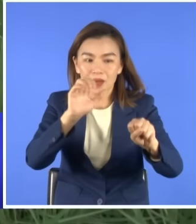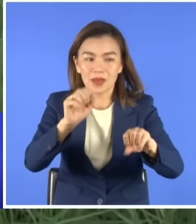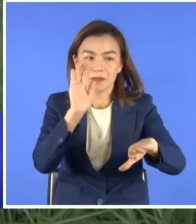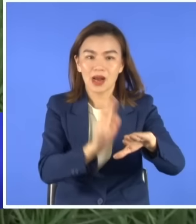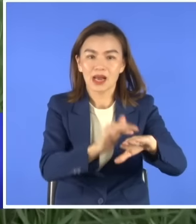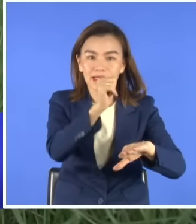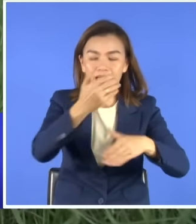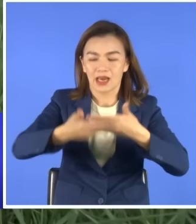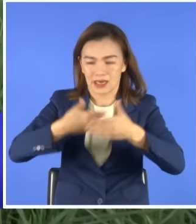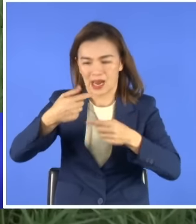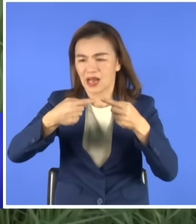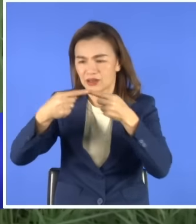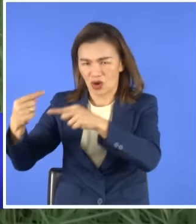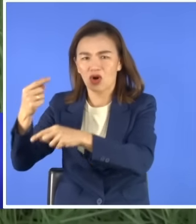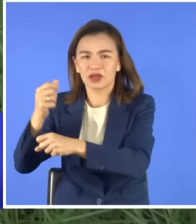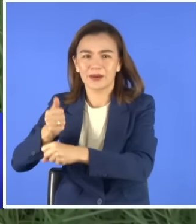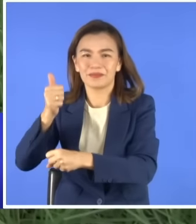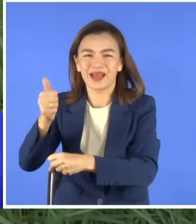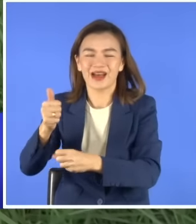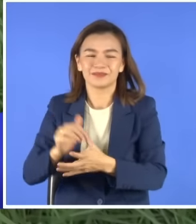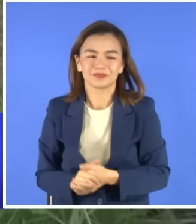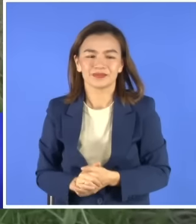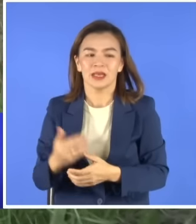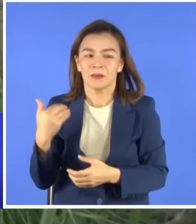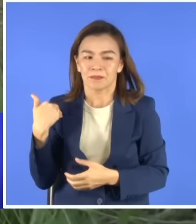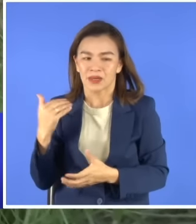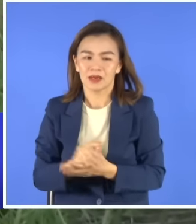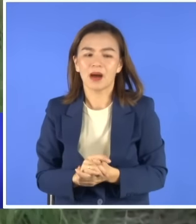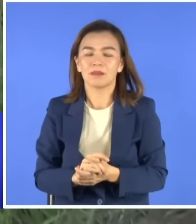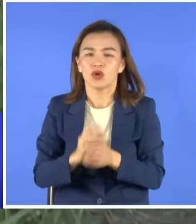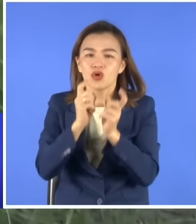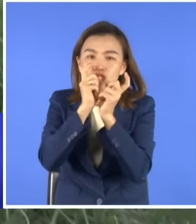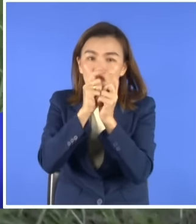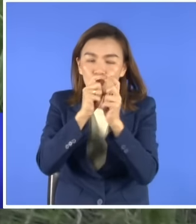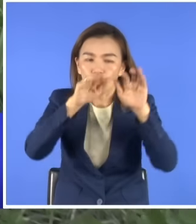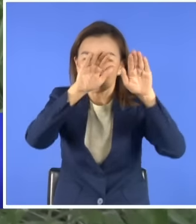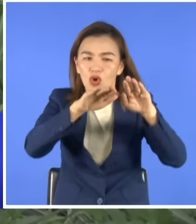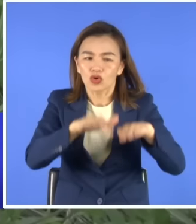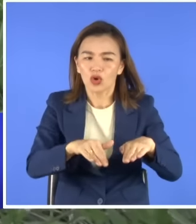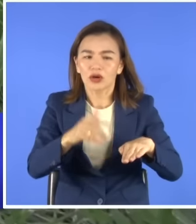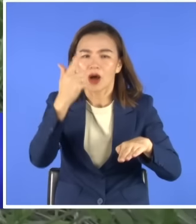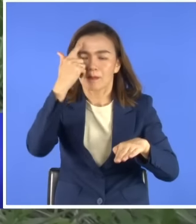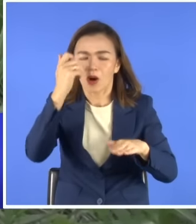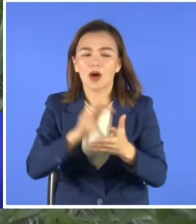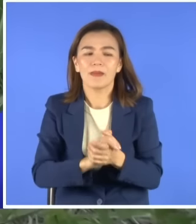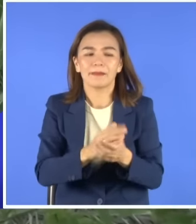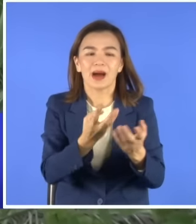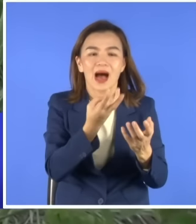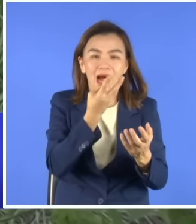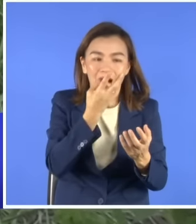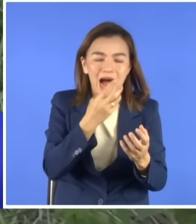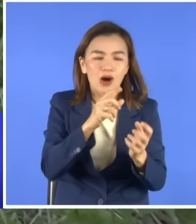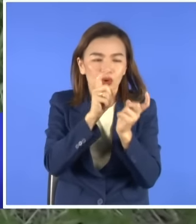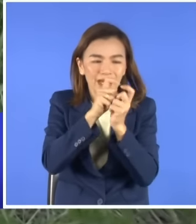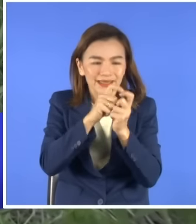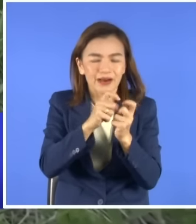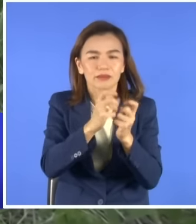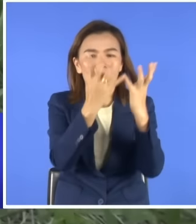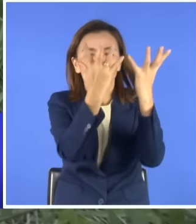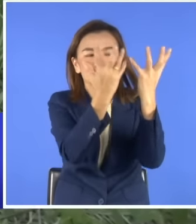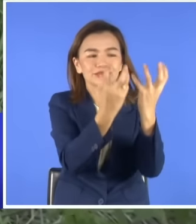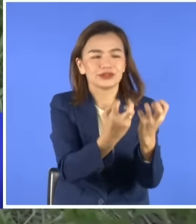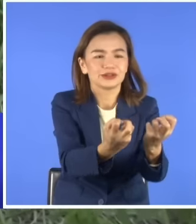ขายต่อได้นะคะส่วนนึงก็จะไปลดประชากรของหนูนาให้น้อยลงด้วยมันก็จะไม่ไปทำลายต้นข้าวจนเสียหายคุณ